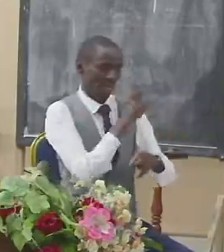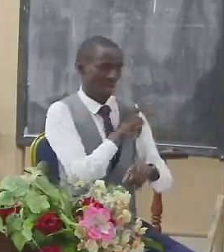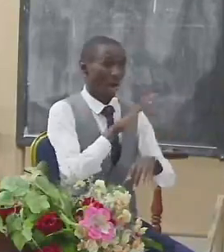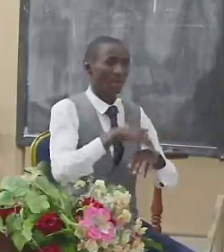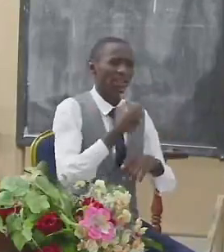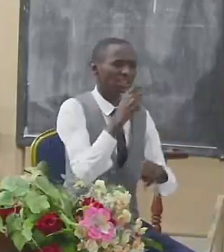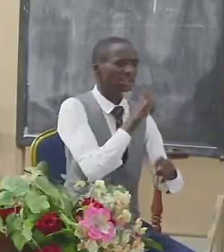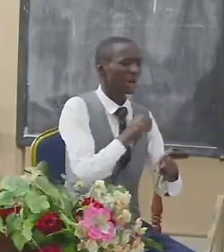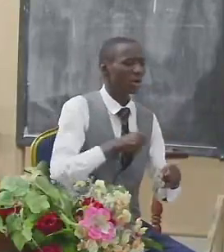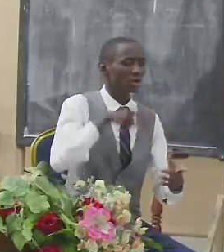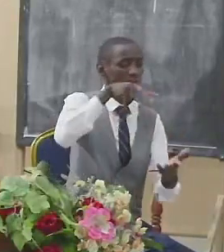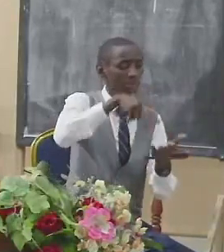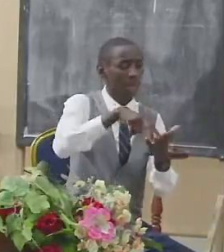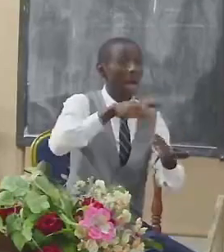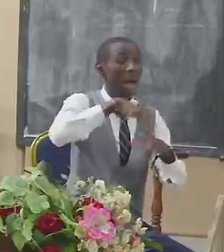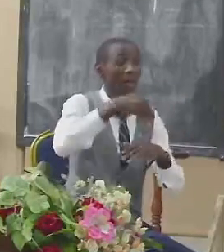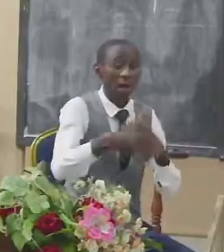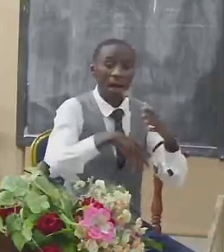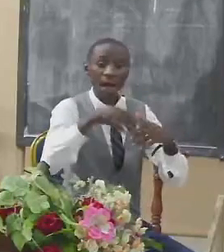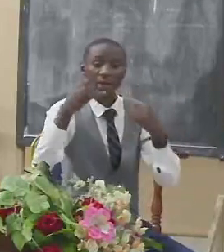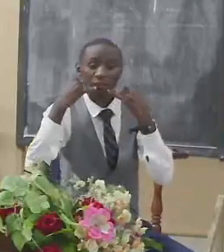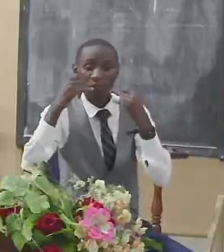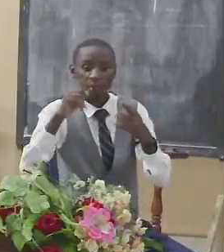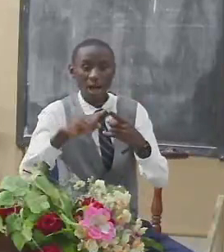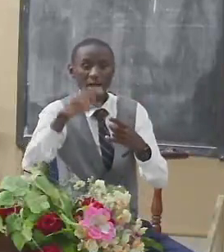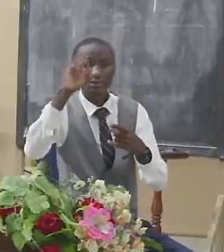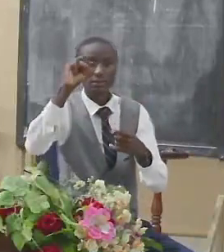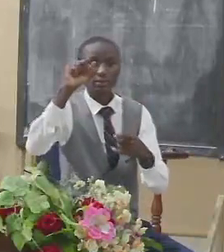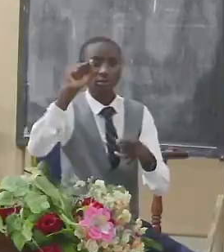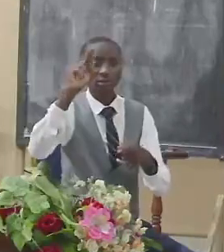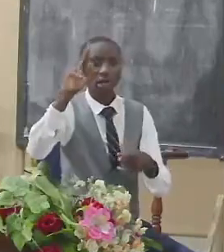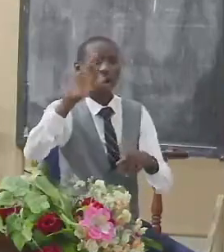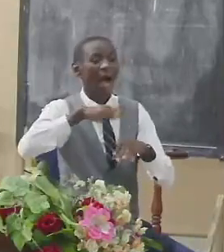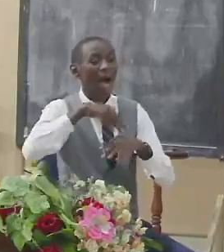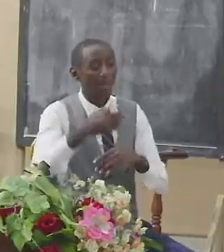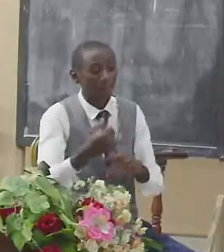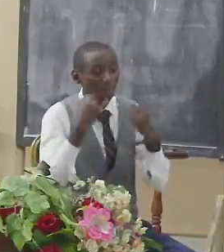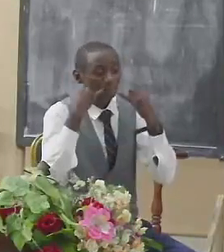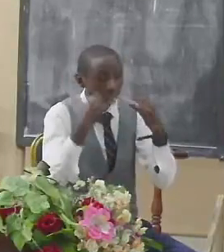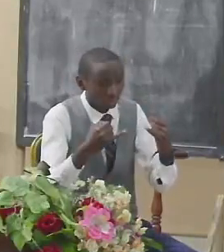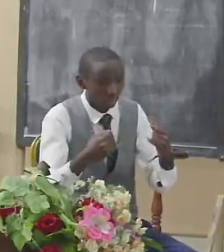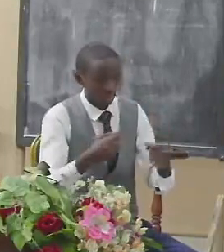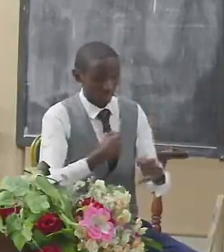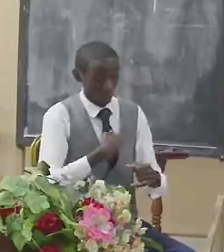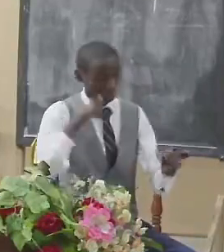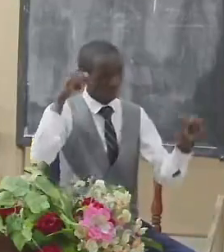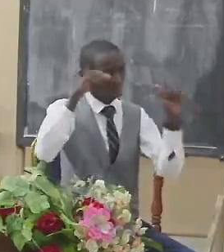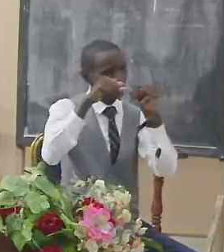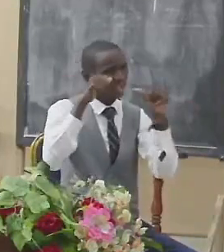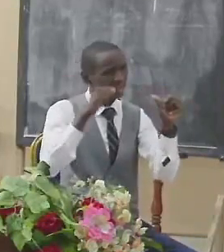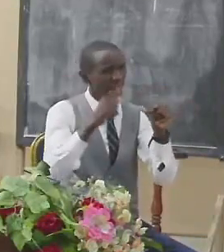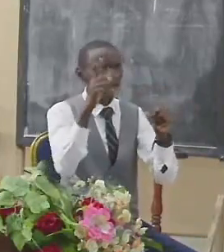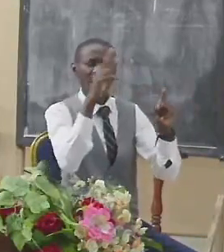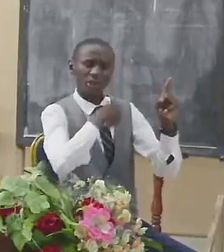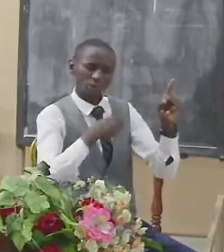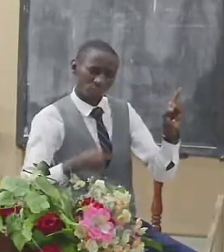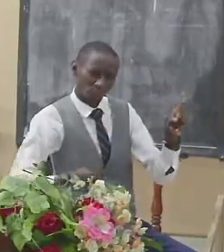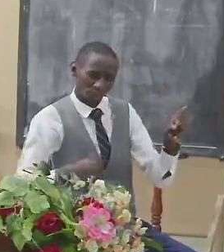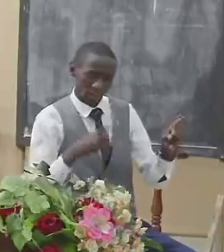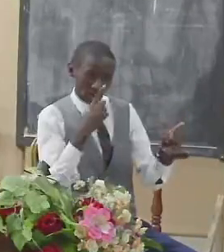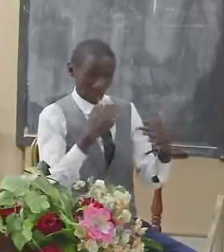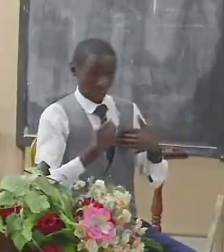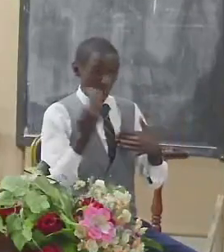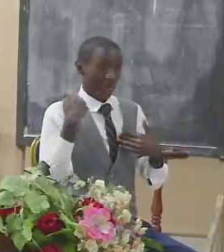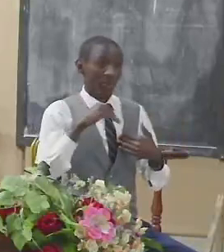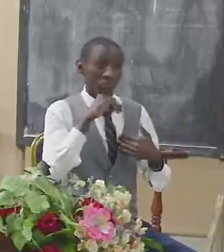Lève-toi. Simama. Va dire à Saul. Wende ambia Saulo. Tu lui dis que umwambie ya kwamba. Je me souviens du roi. Mina kumbuka mfalme moyo. Il n'avait pas agi